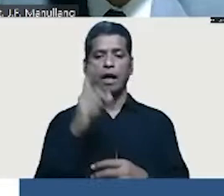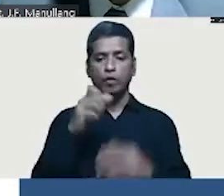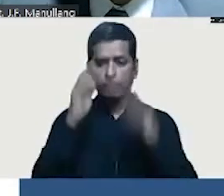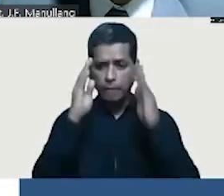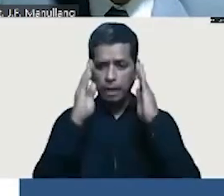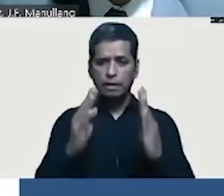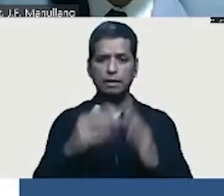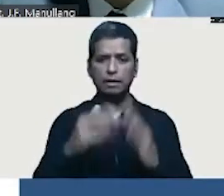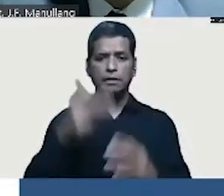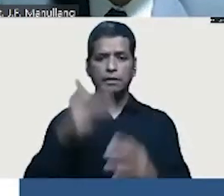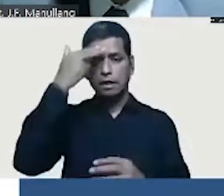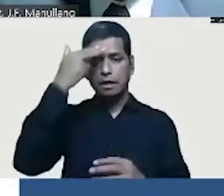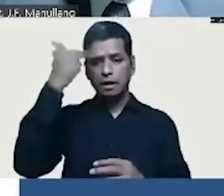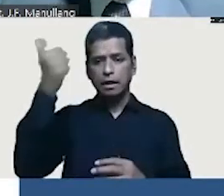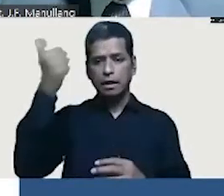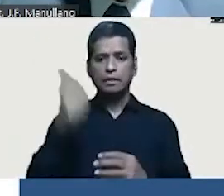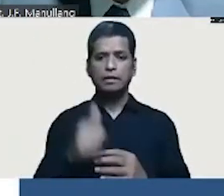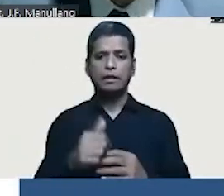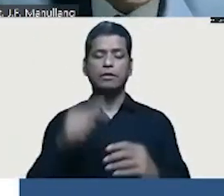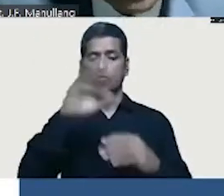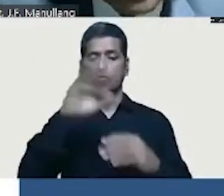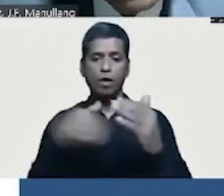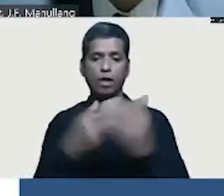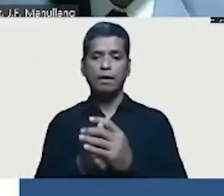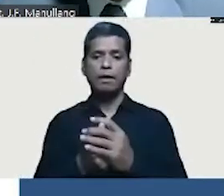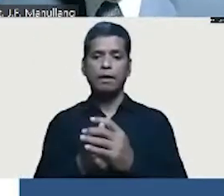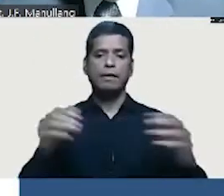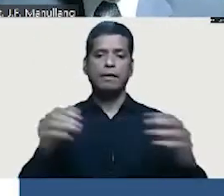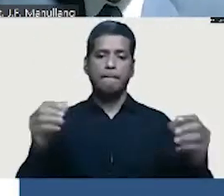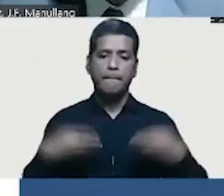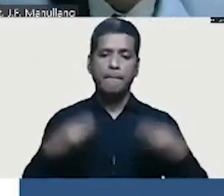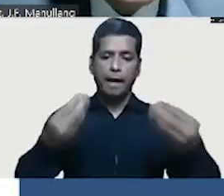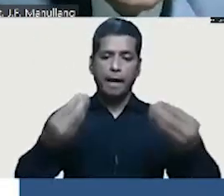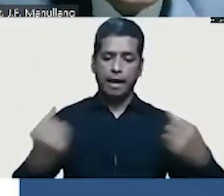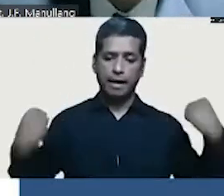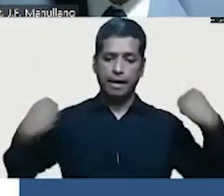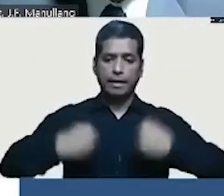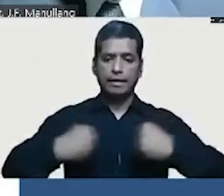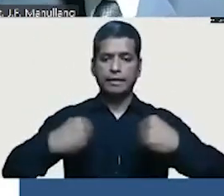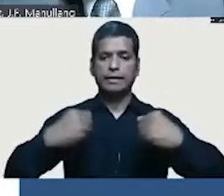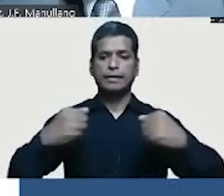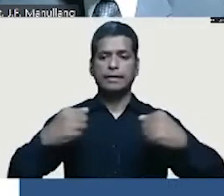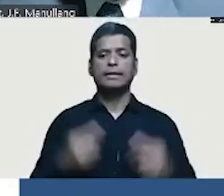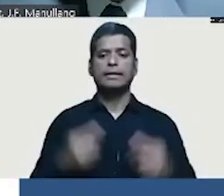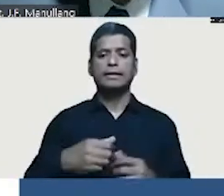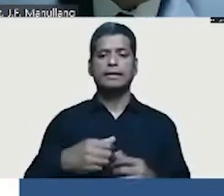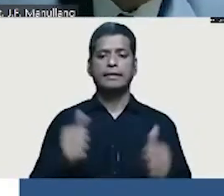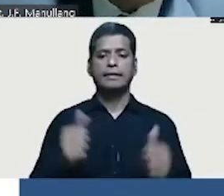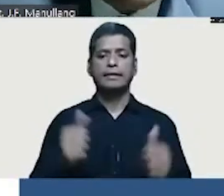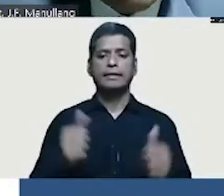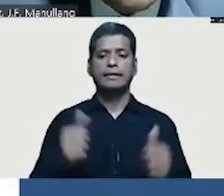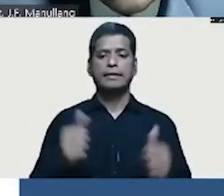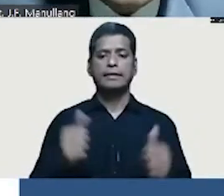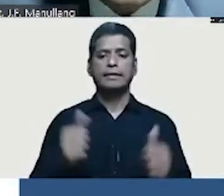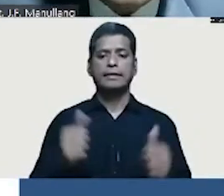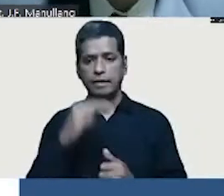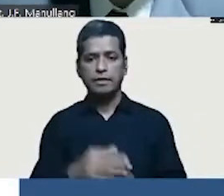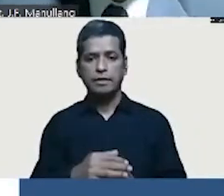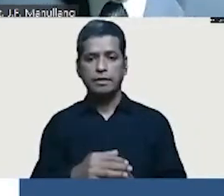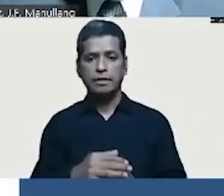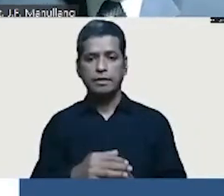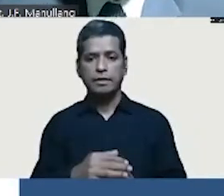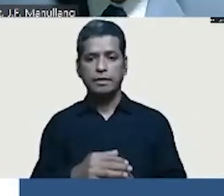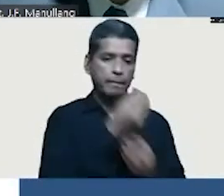Tuhan memperlengkapi jemaatnya dengan rasul-rasul dengan nabi-nabi dengan para pemberita Injil